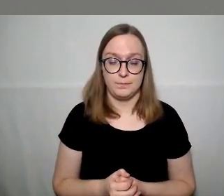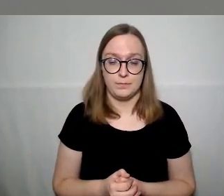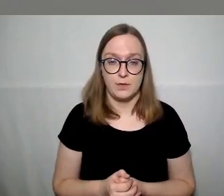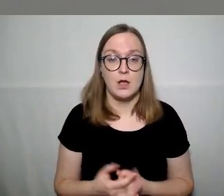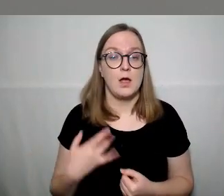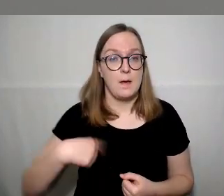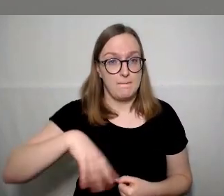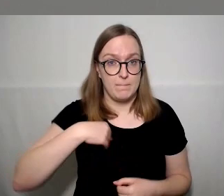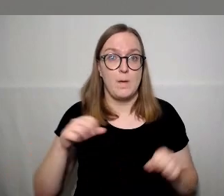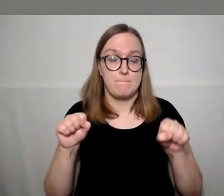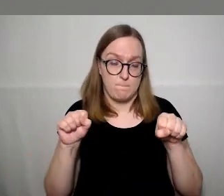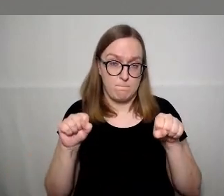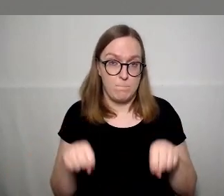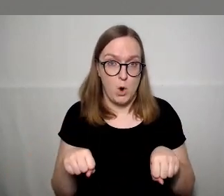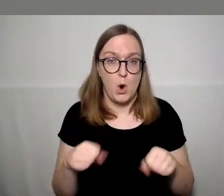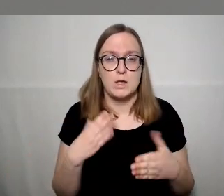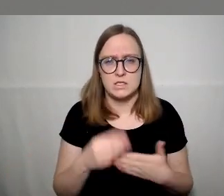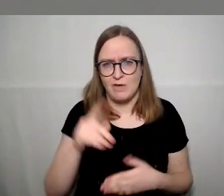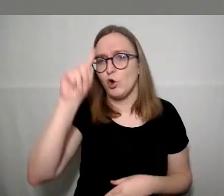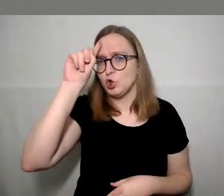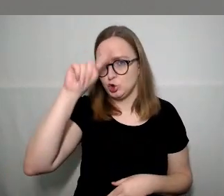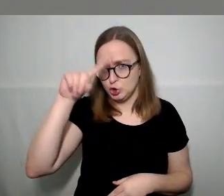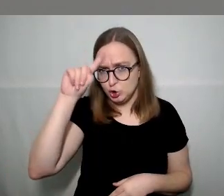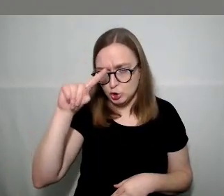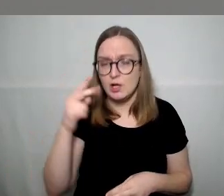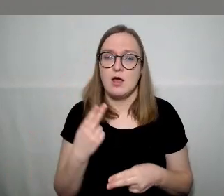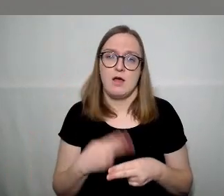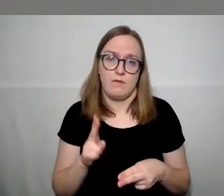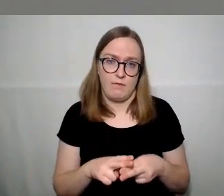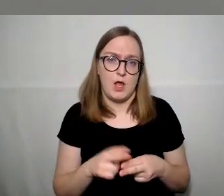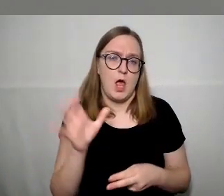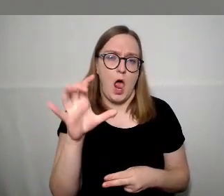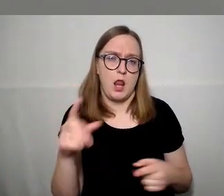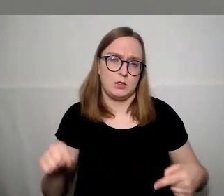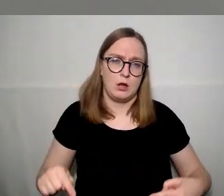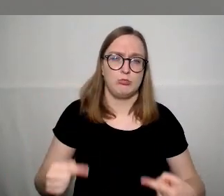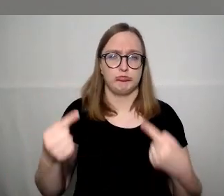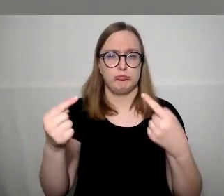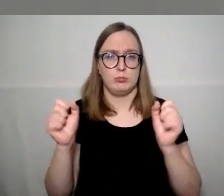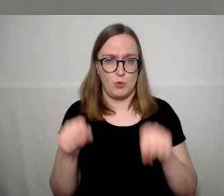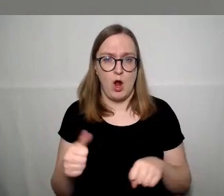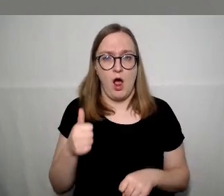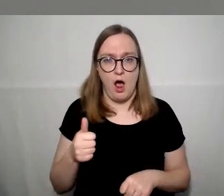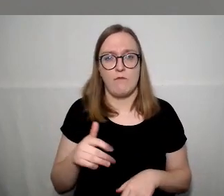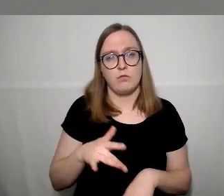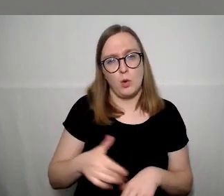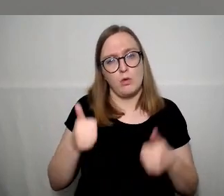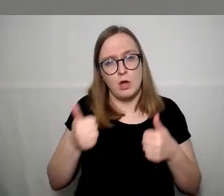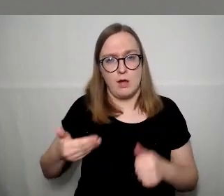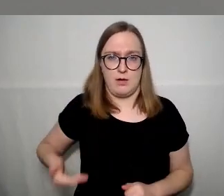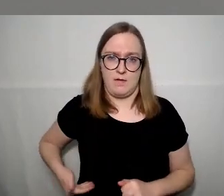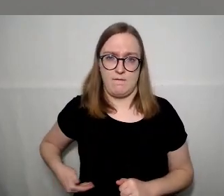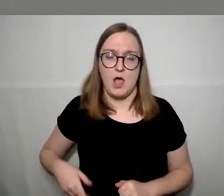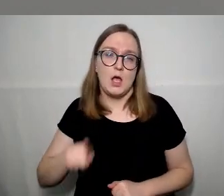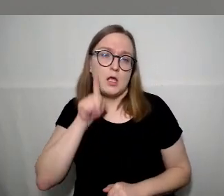galime labai savo žiniomis prisidėti kuriant Elektrėnų kraštą, kad jame būtų gera gyventi tiek